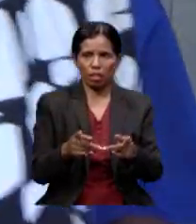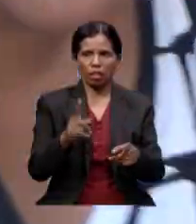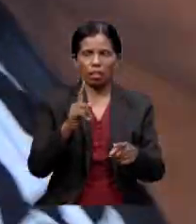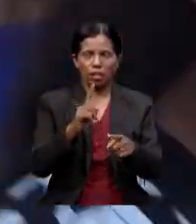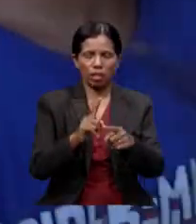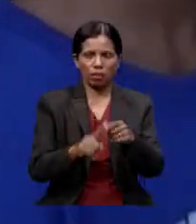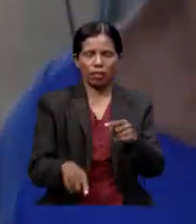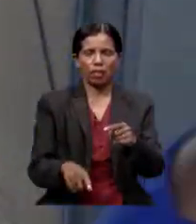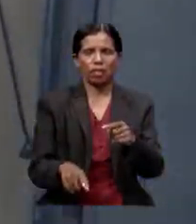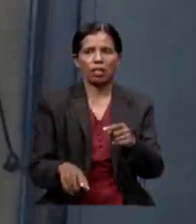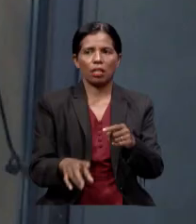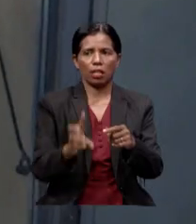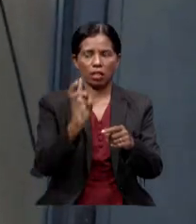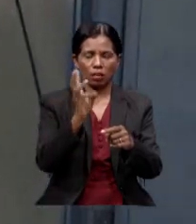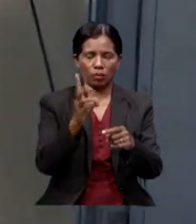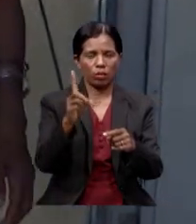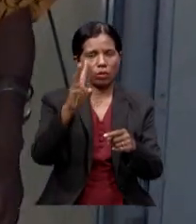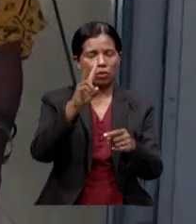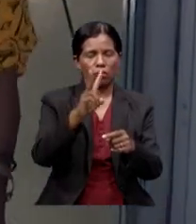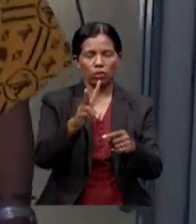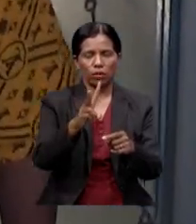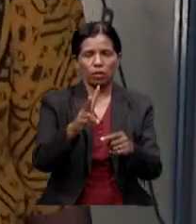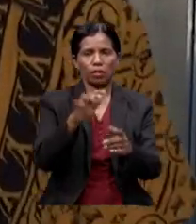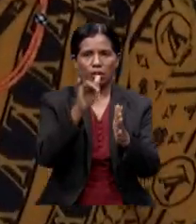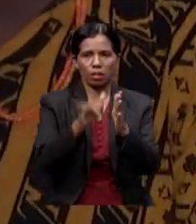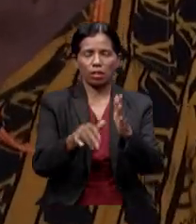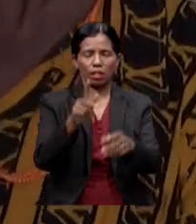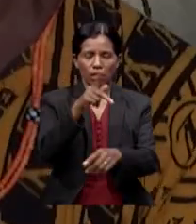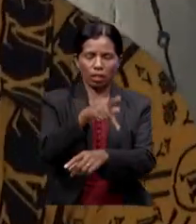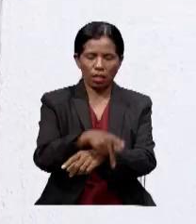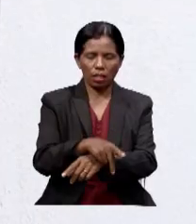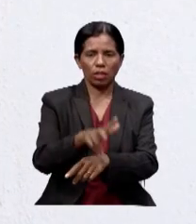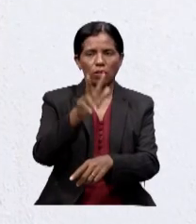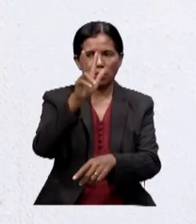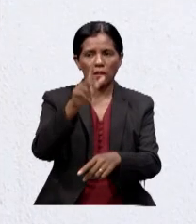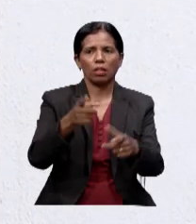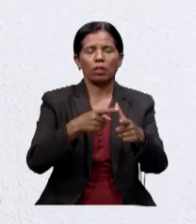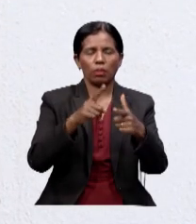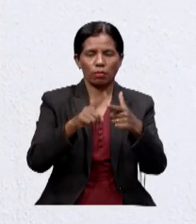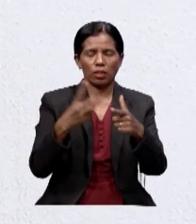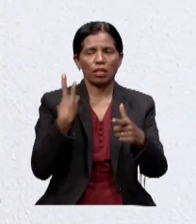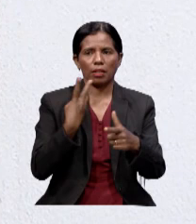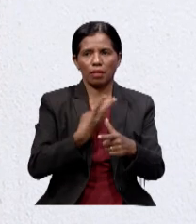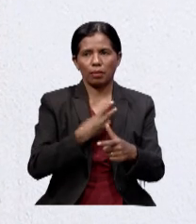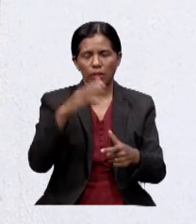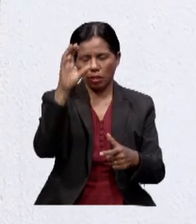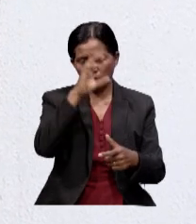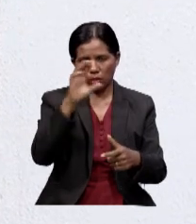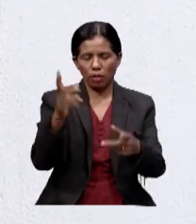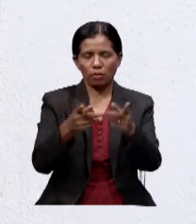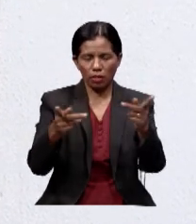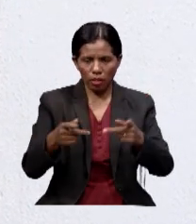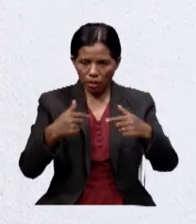72 horas ini hendak aku entah ini kalang tolu depois ami sibuk fatin para imi